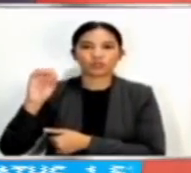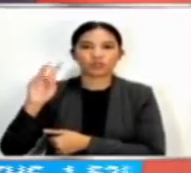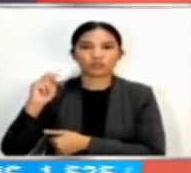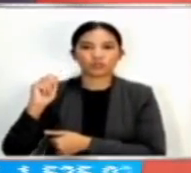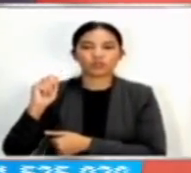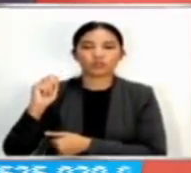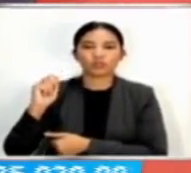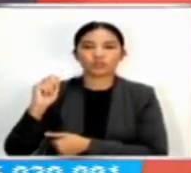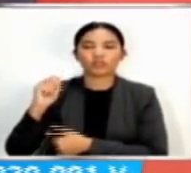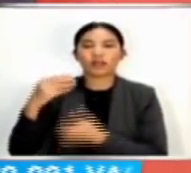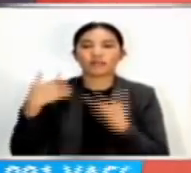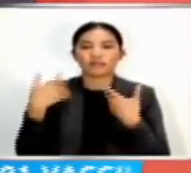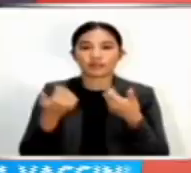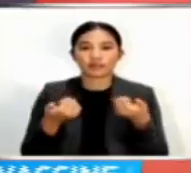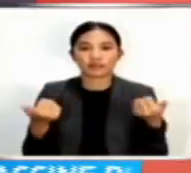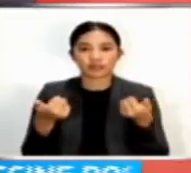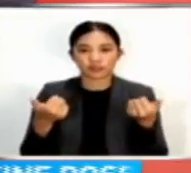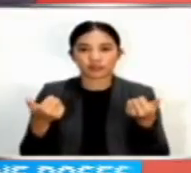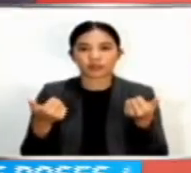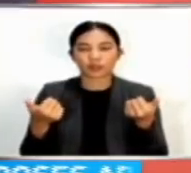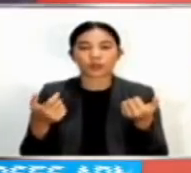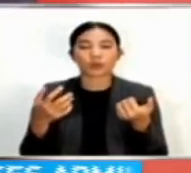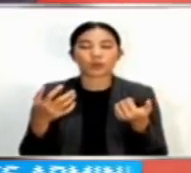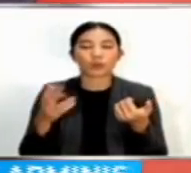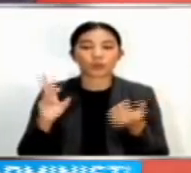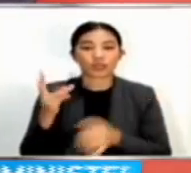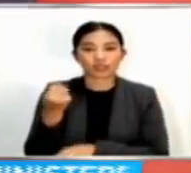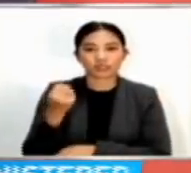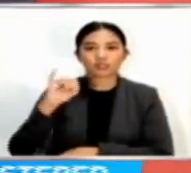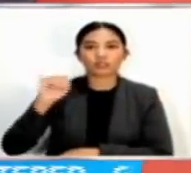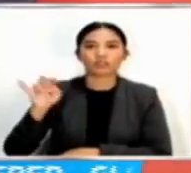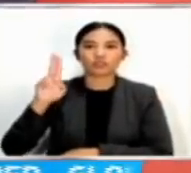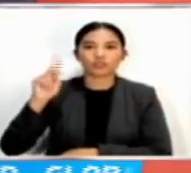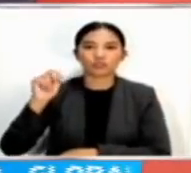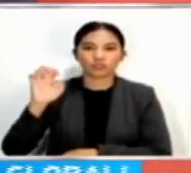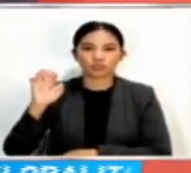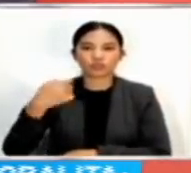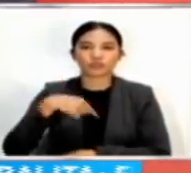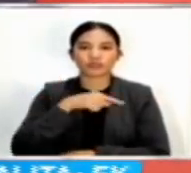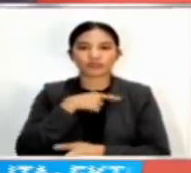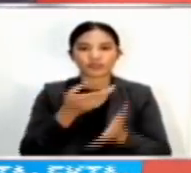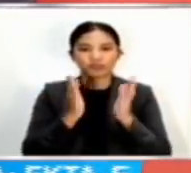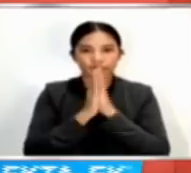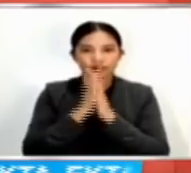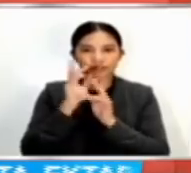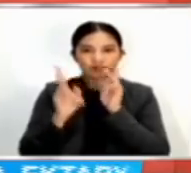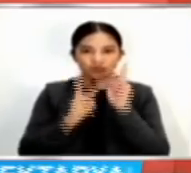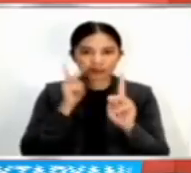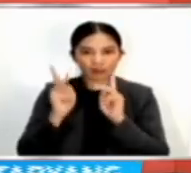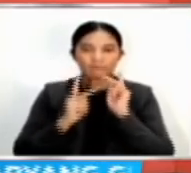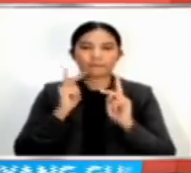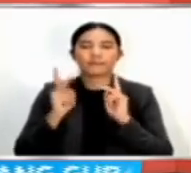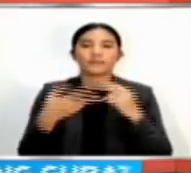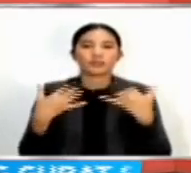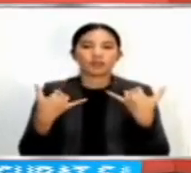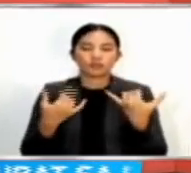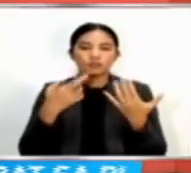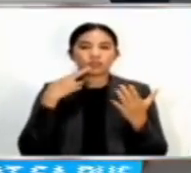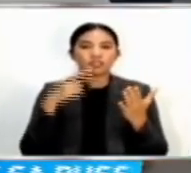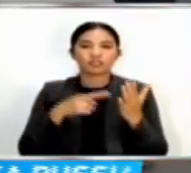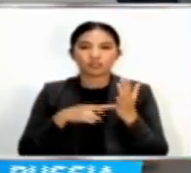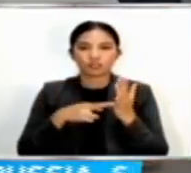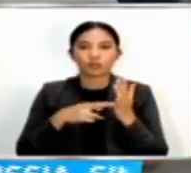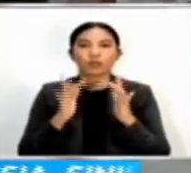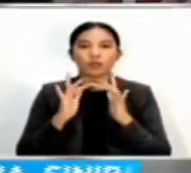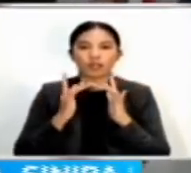be available in June. Mm-hmm. And we're asking the people na interested to register online.